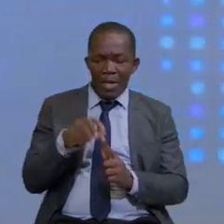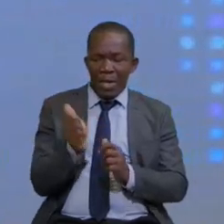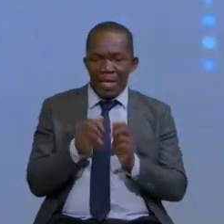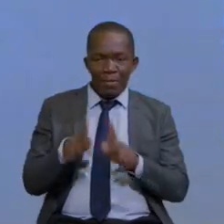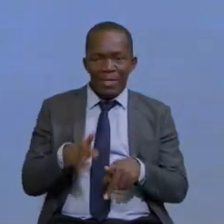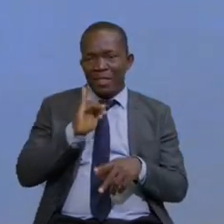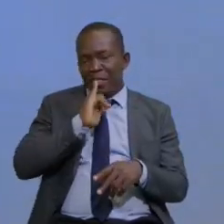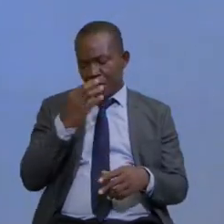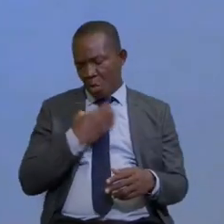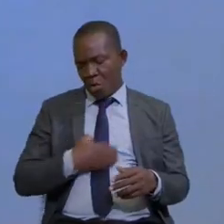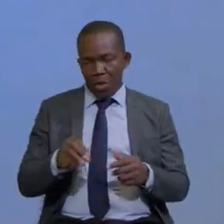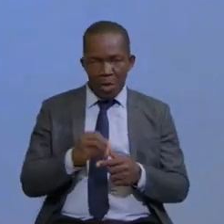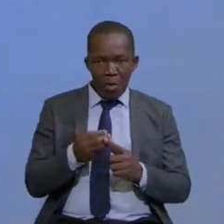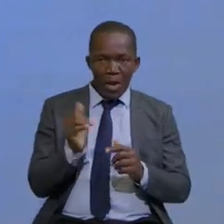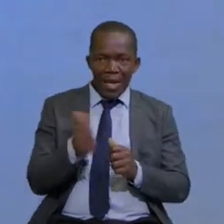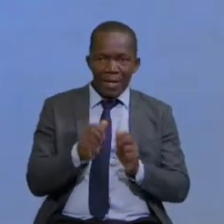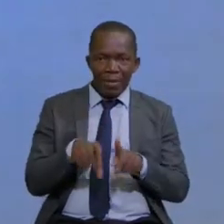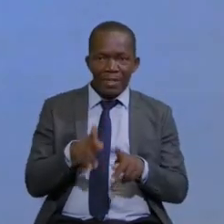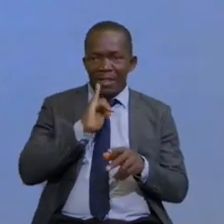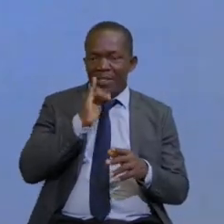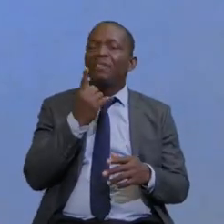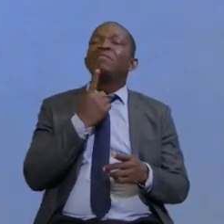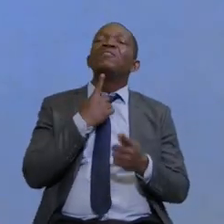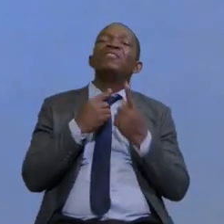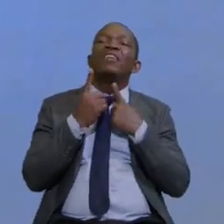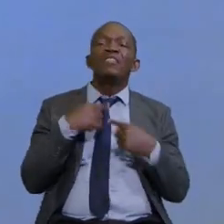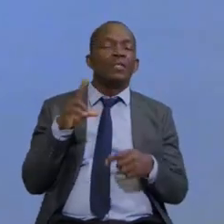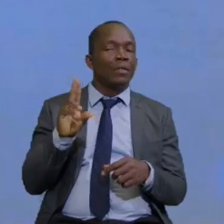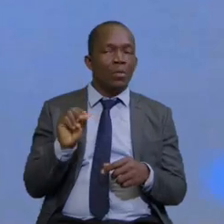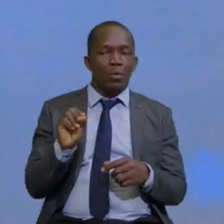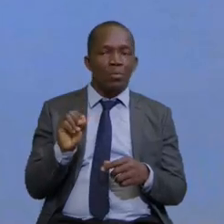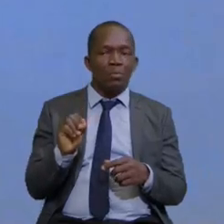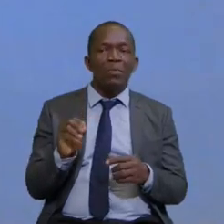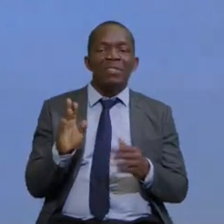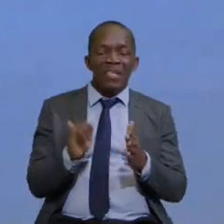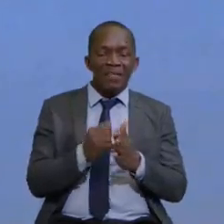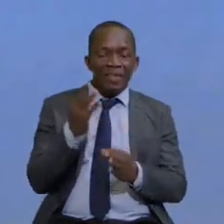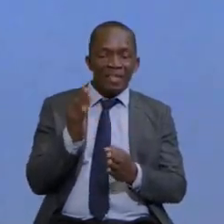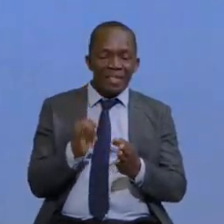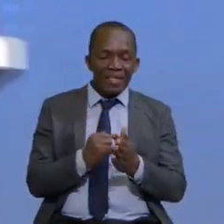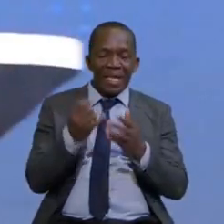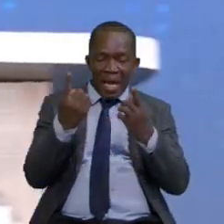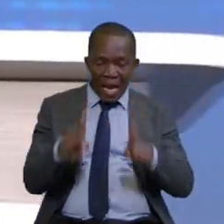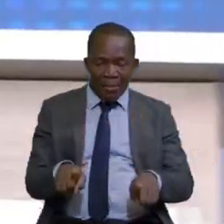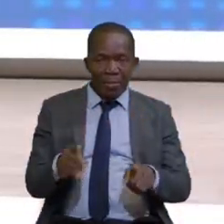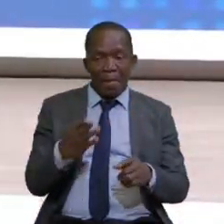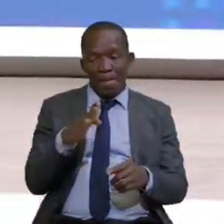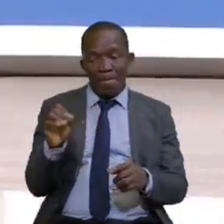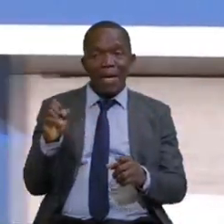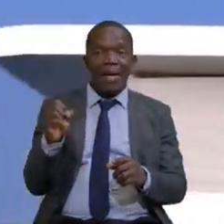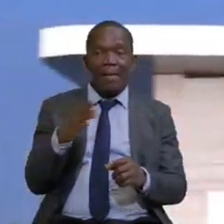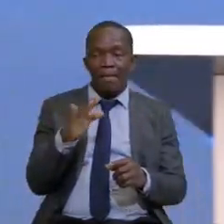Non, si, s'il arrivait de façon accidentelle, ce n'est pas que la chose régulière, la